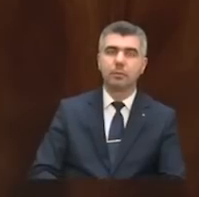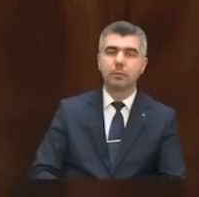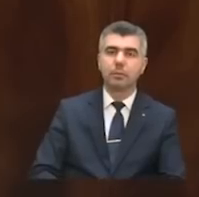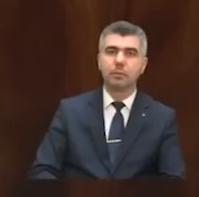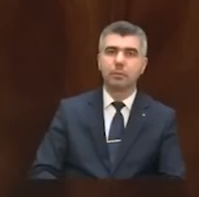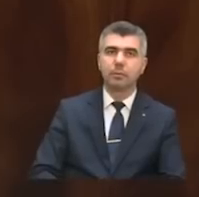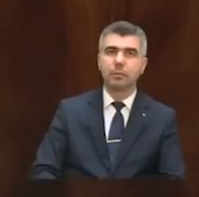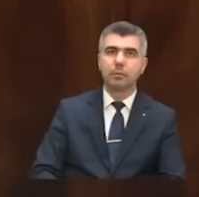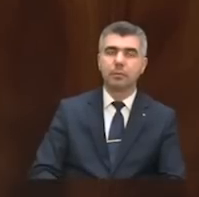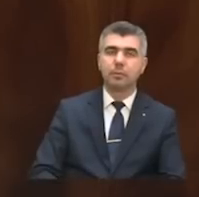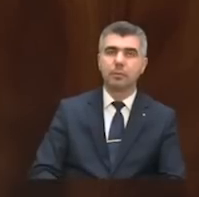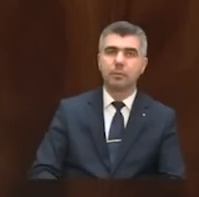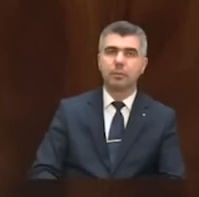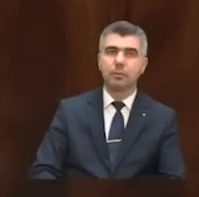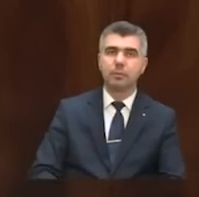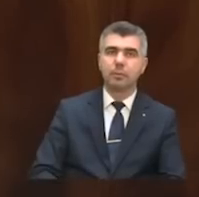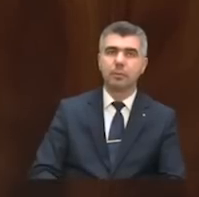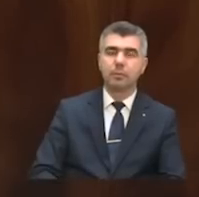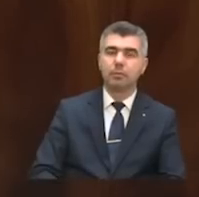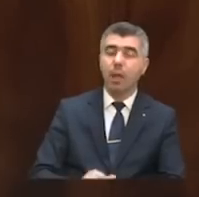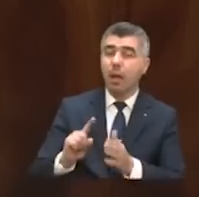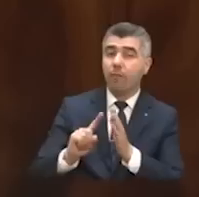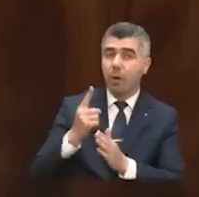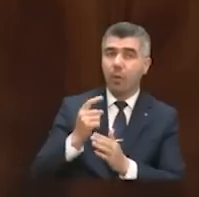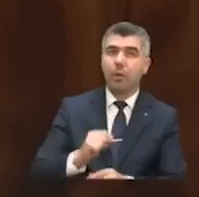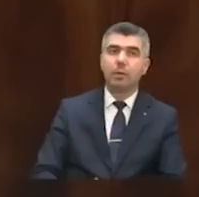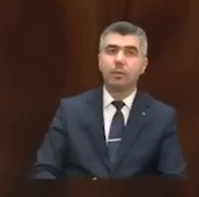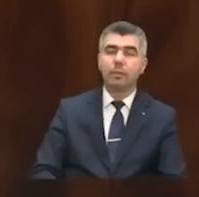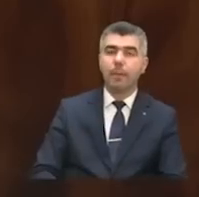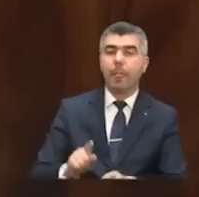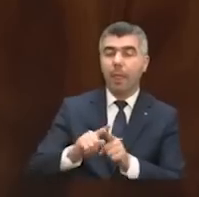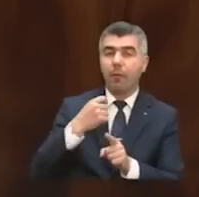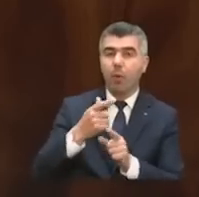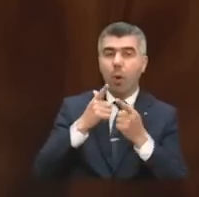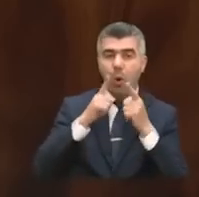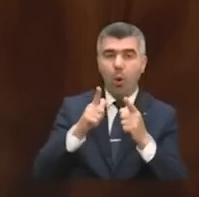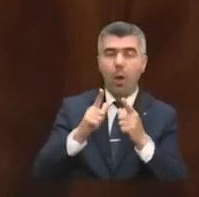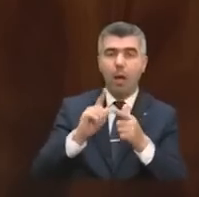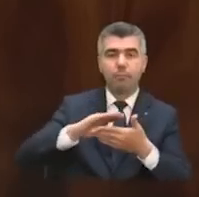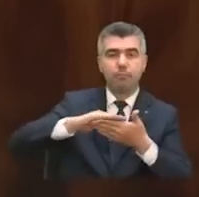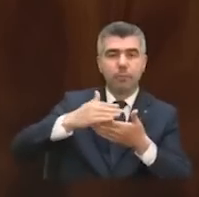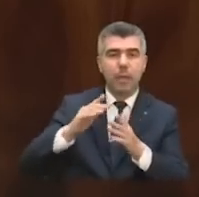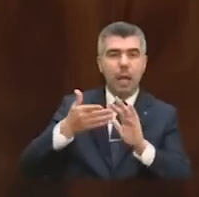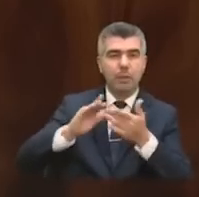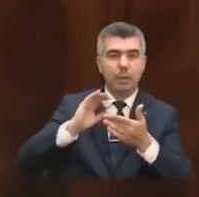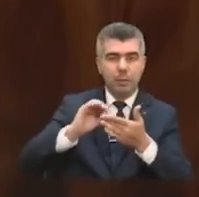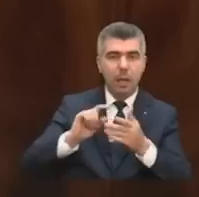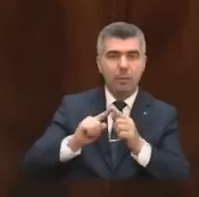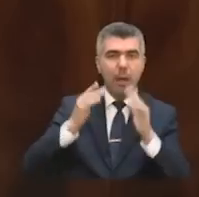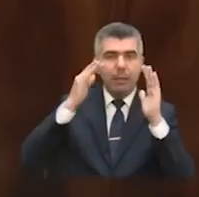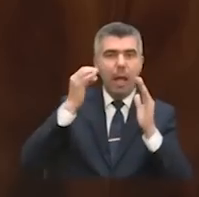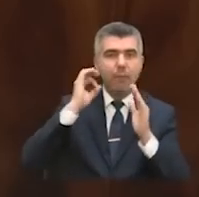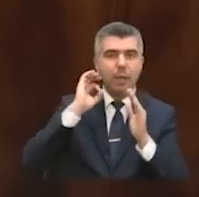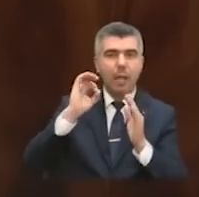إذن تفضل سيد الرئيس المهارات الأولى هي تكلمنا عليها اللغات الديجيتال التمكن من الموت